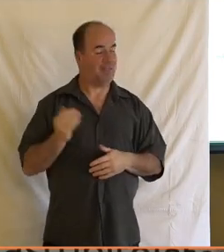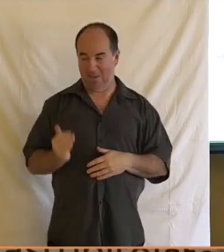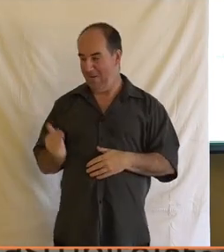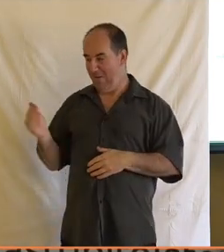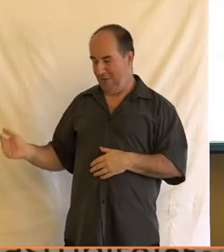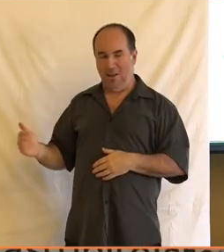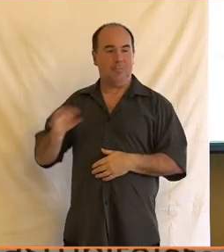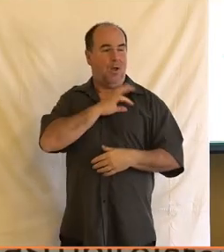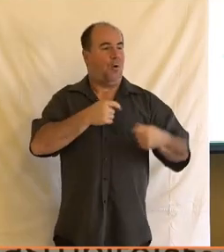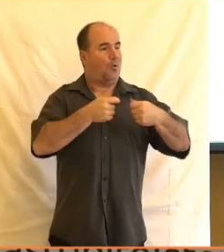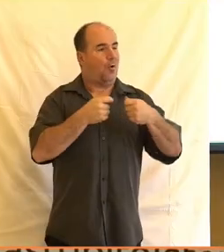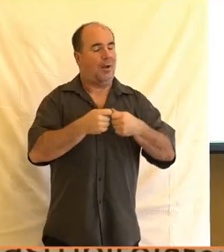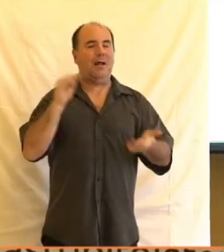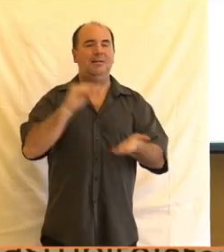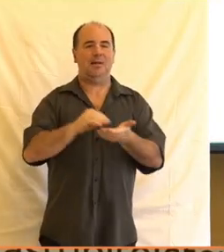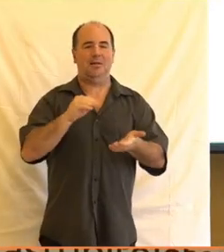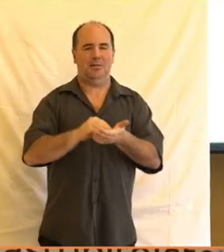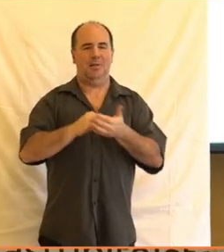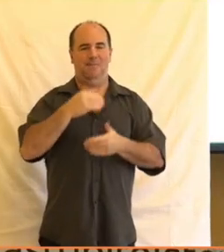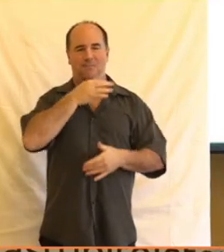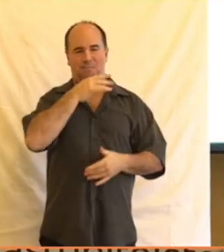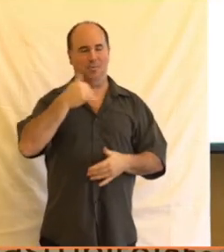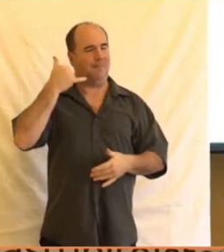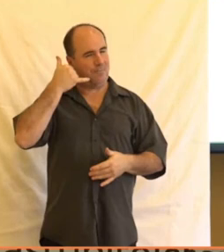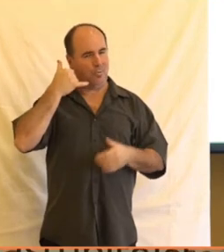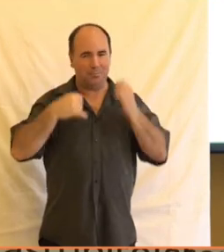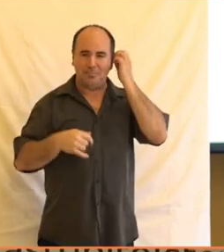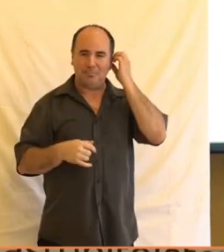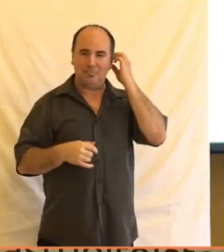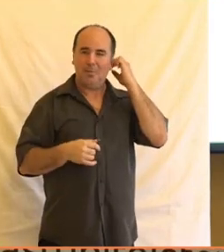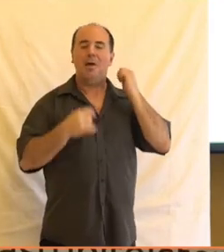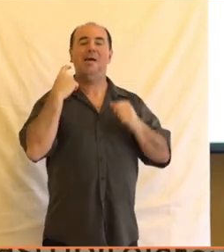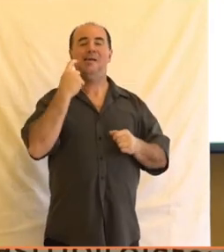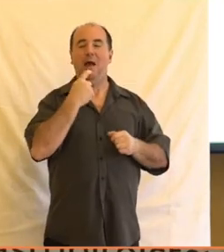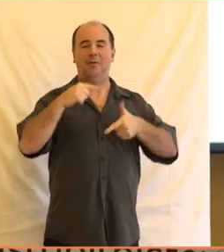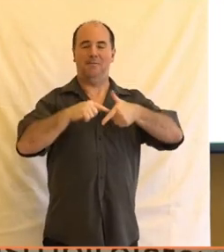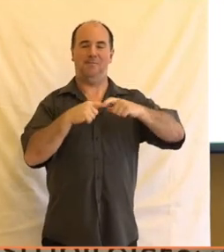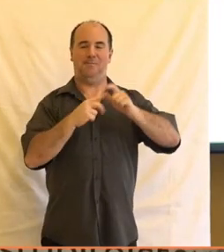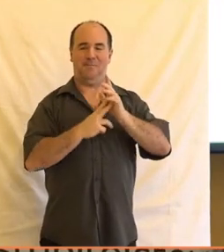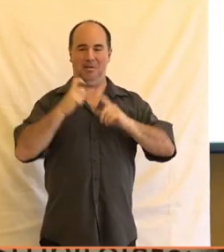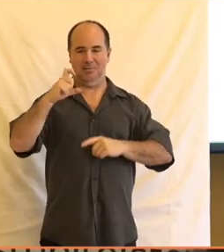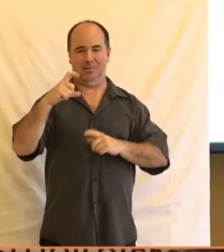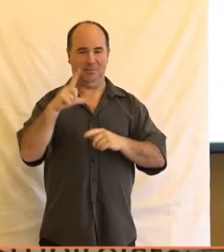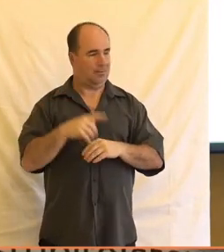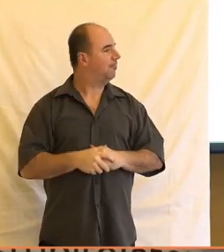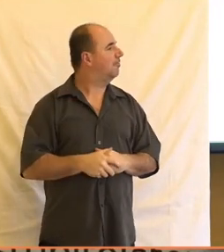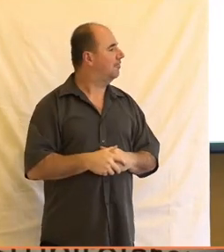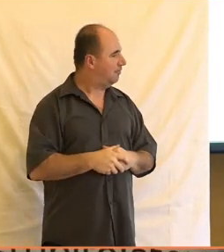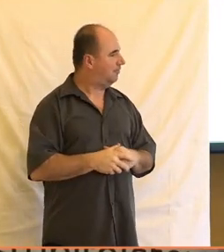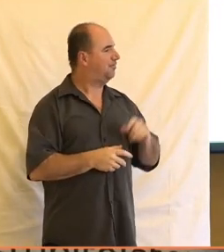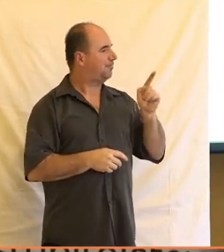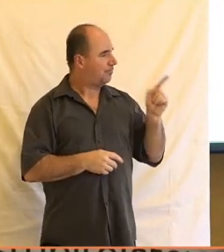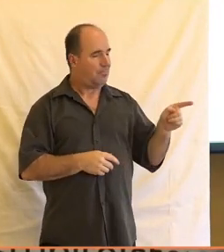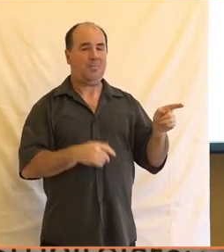manažer udržitelnosti Jan Fencel, který má na starosti i velmi, bych řekla, unikátní program v rámci České